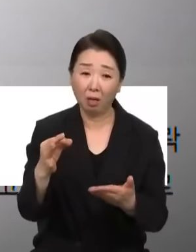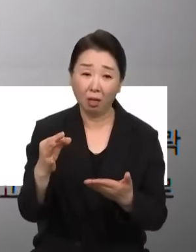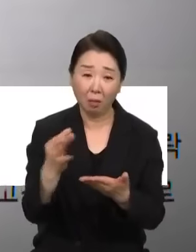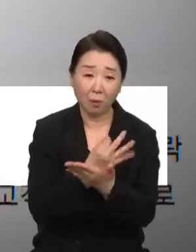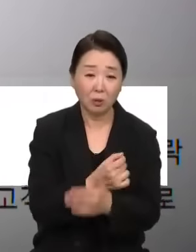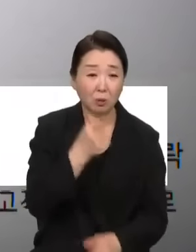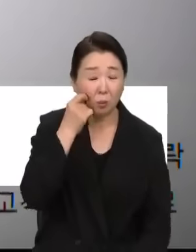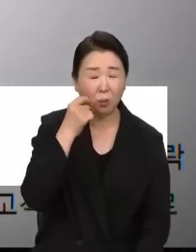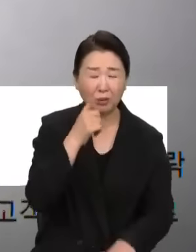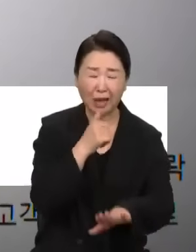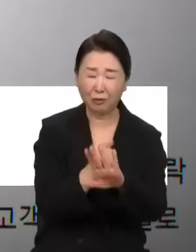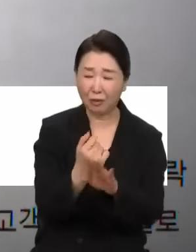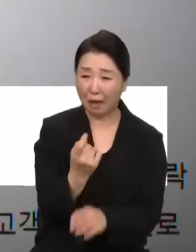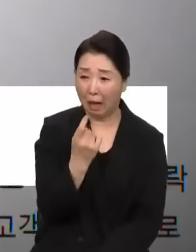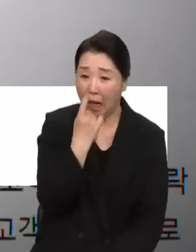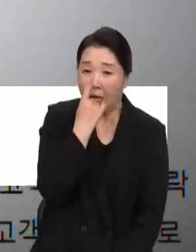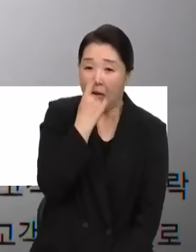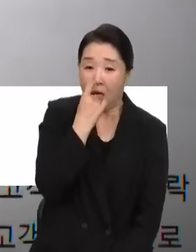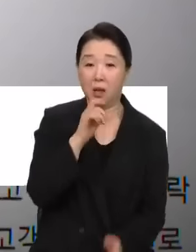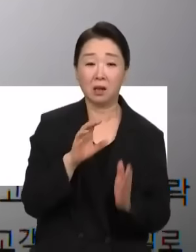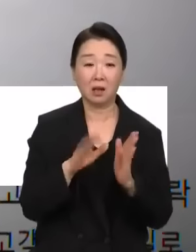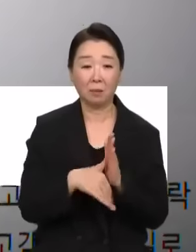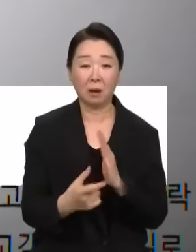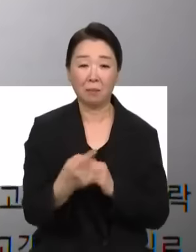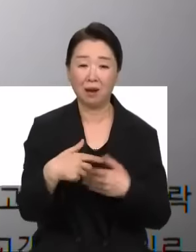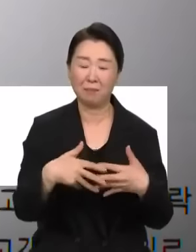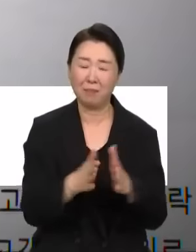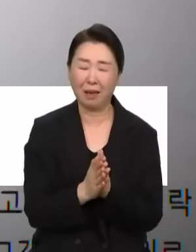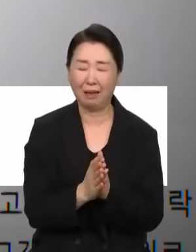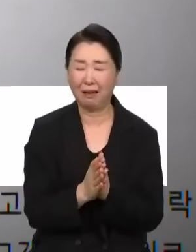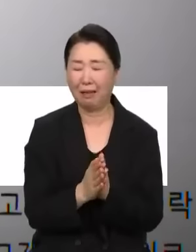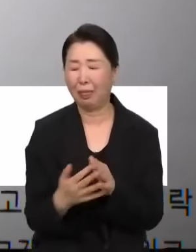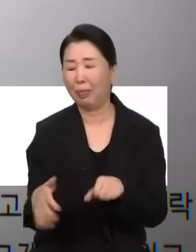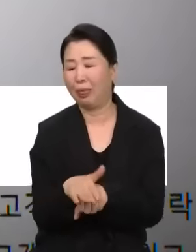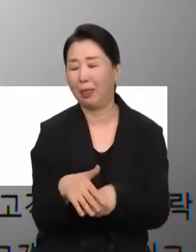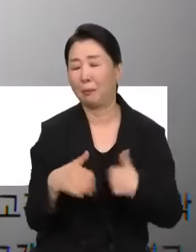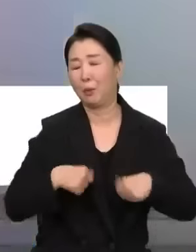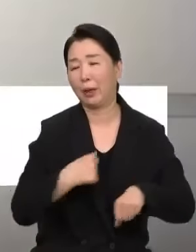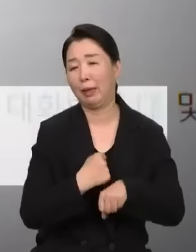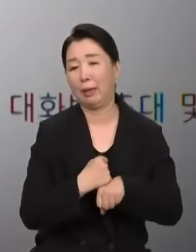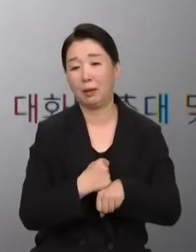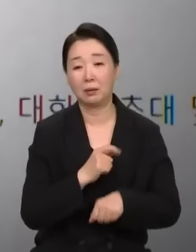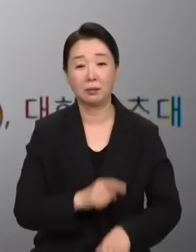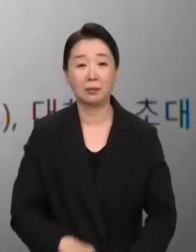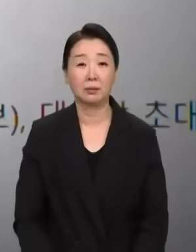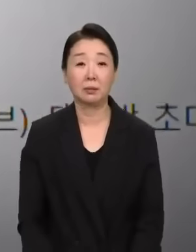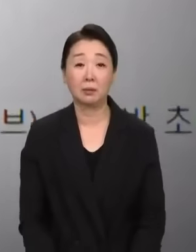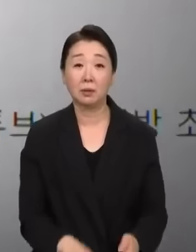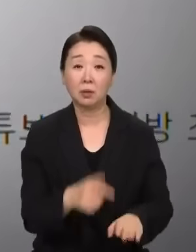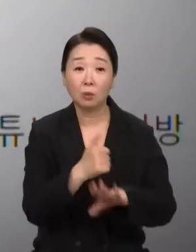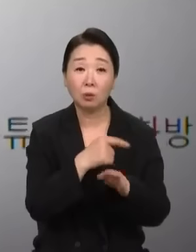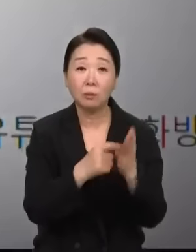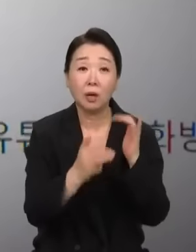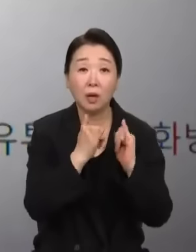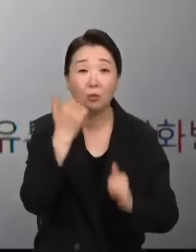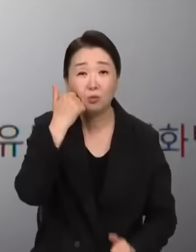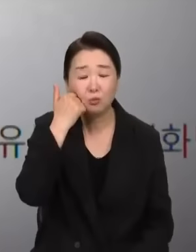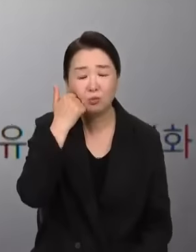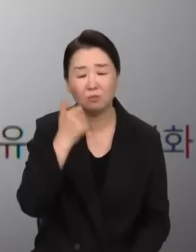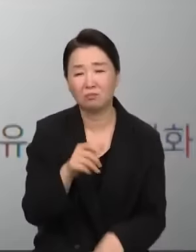같으니까 그냥 빨리 좀 폐업을 해가지고 좀 덮자 이런 분위기가 좀 많아진 거 같아요 결국 피해는 이용자